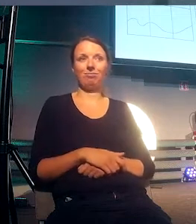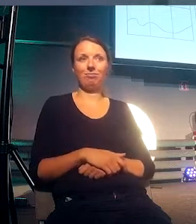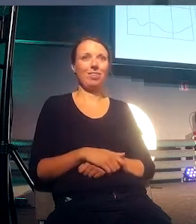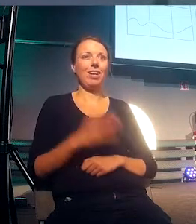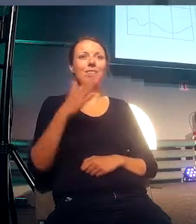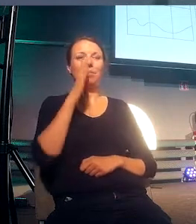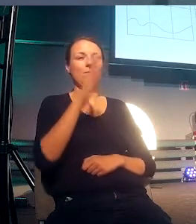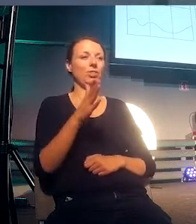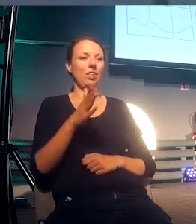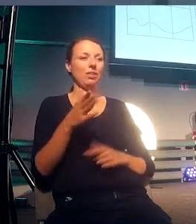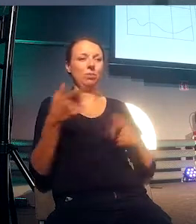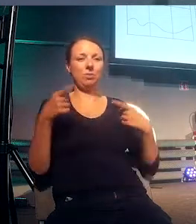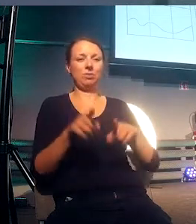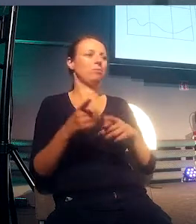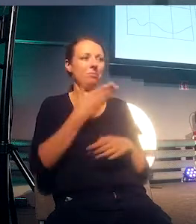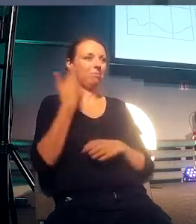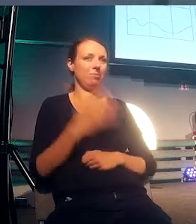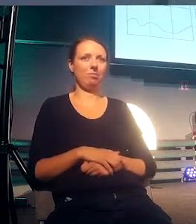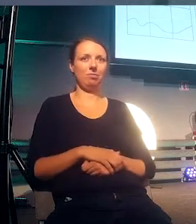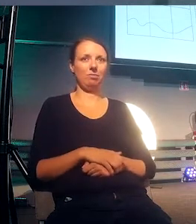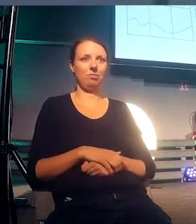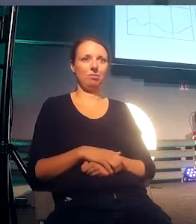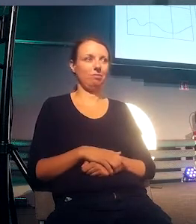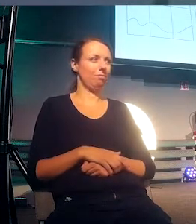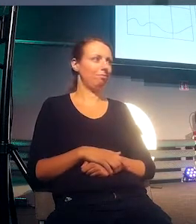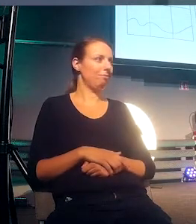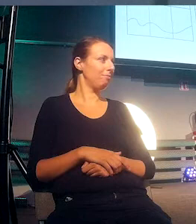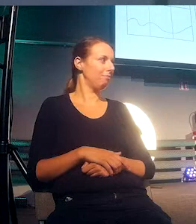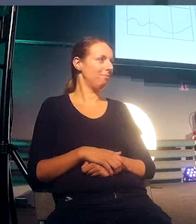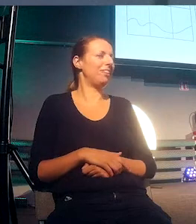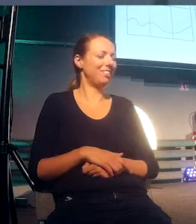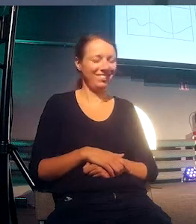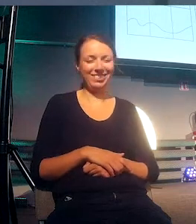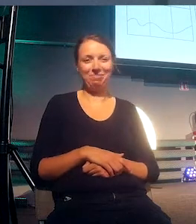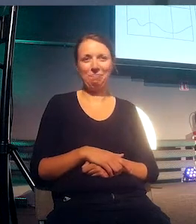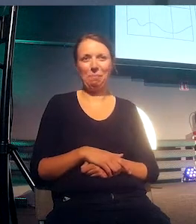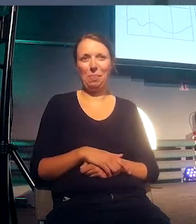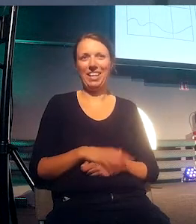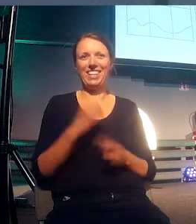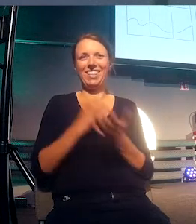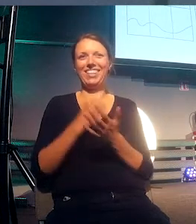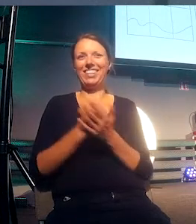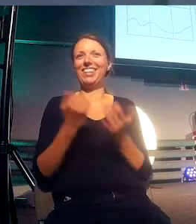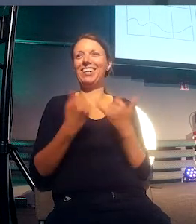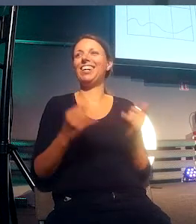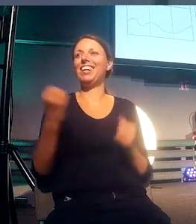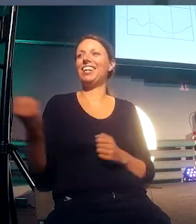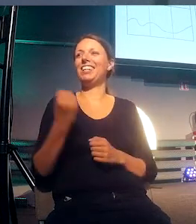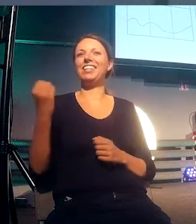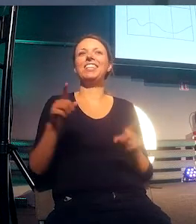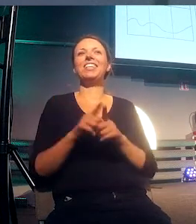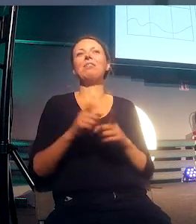rozsądnego rezultatu. Inna rzecz, która jest bardzo z tym związana, to jest używanie przez większość